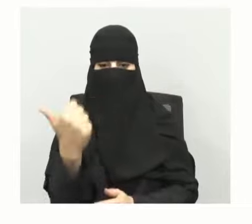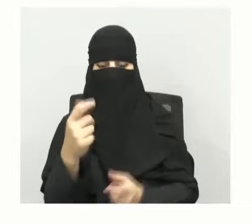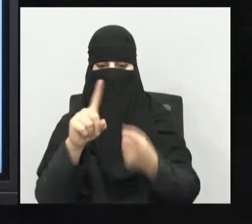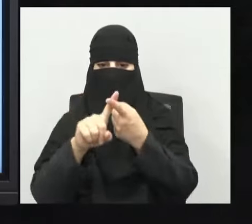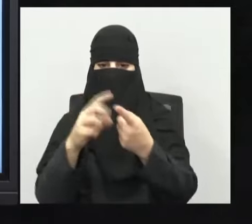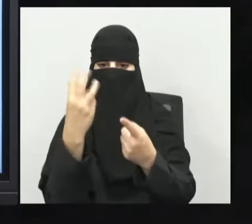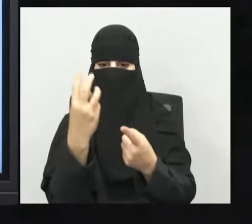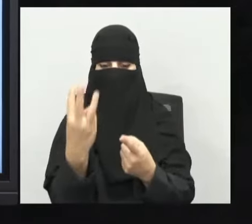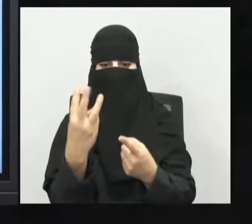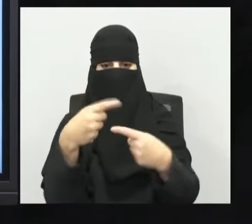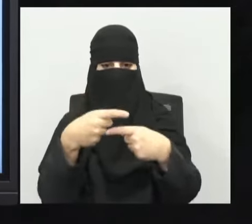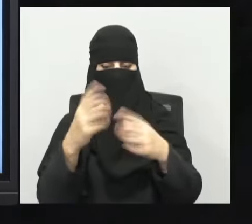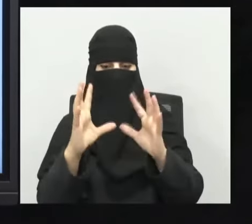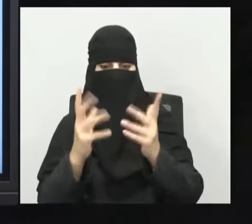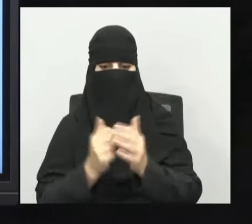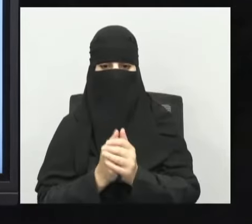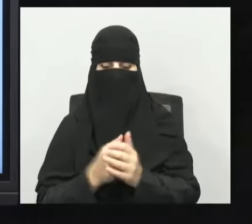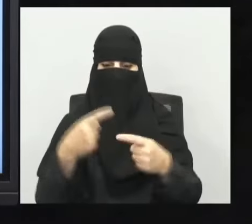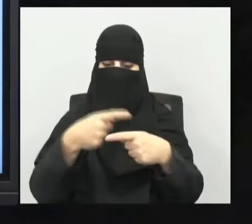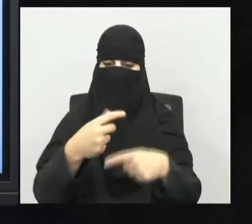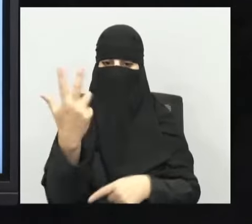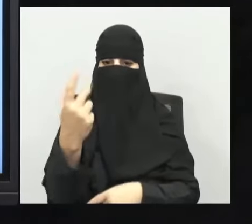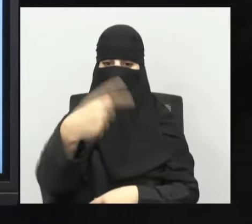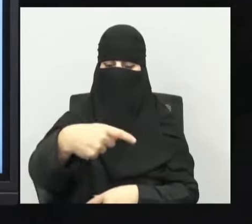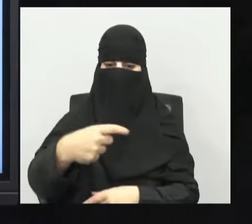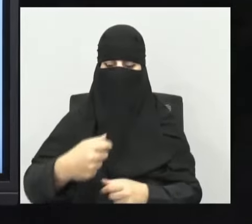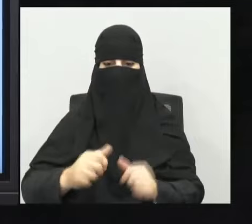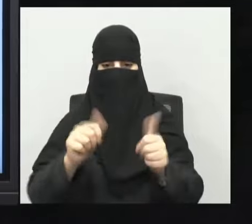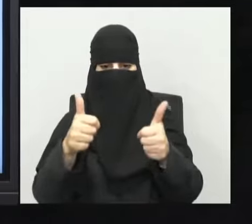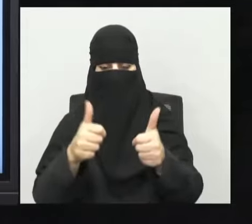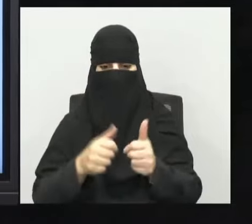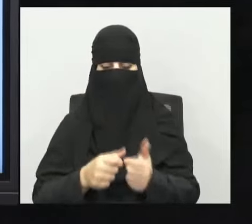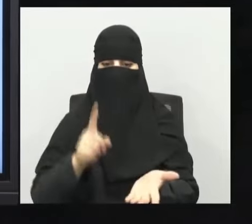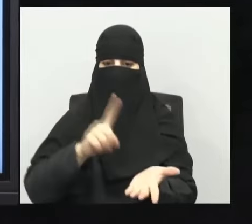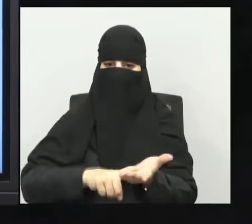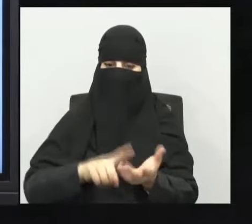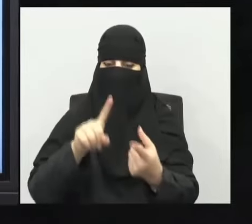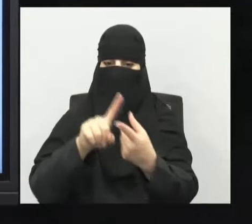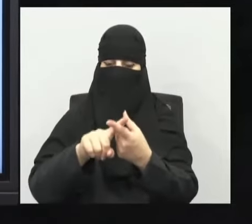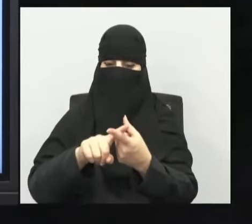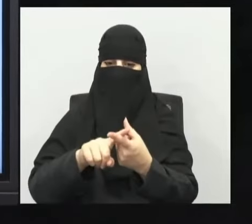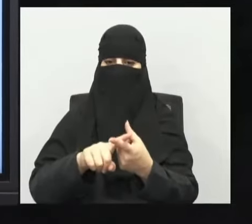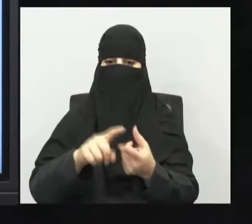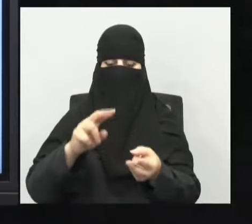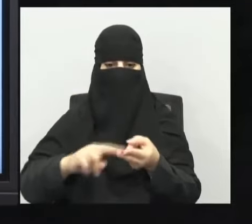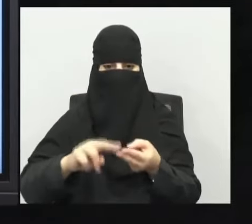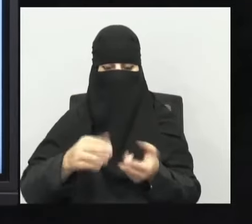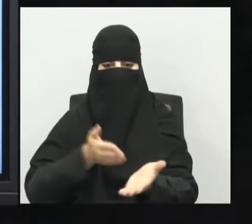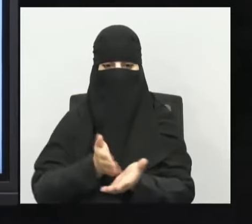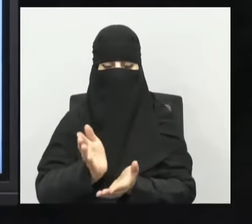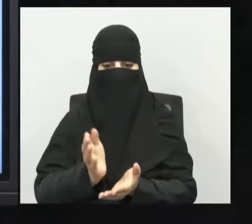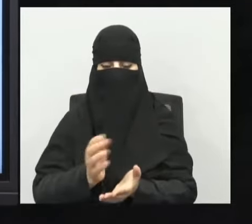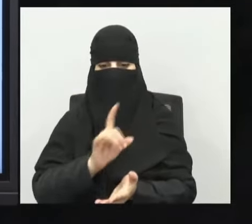ضرب ثلاثه كم تساوي تساوي ثمانيه عشر بارك الله فيكم اللي حافظ حقائق الضرب راح يحلها مباشره اللي مو